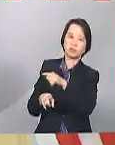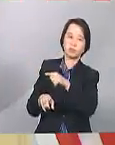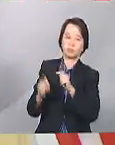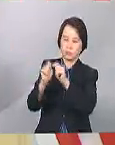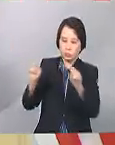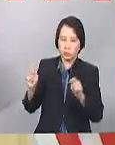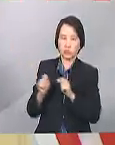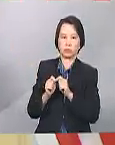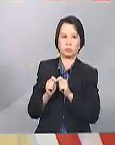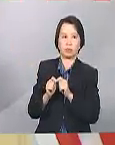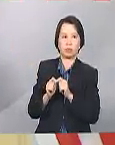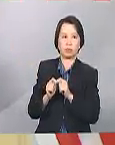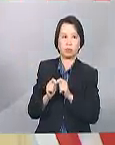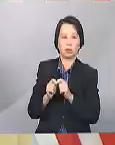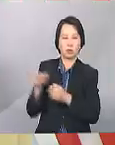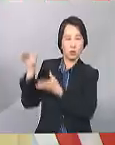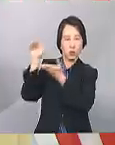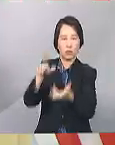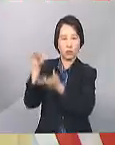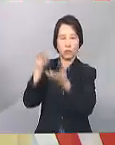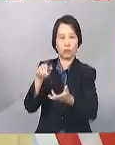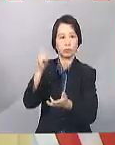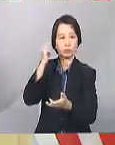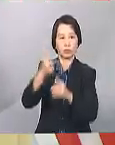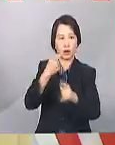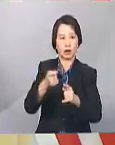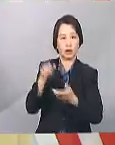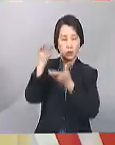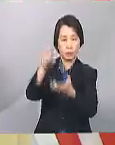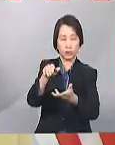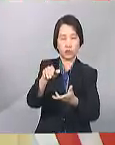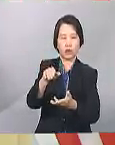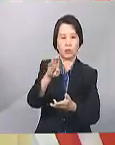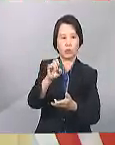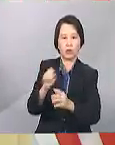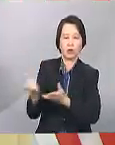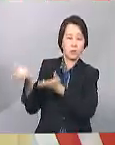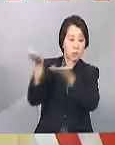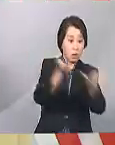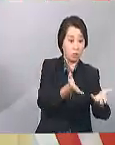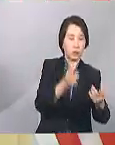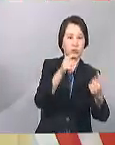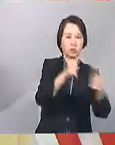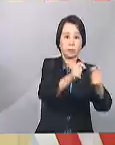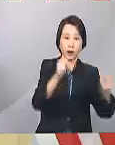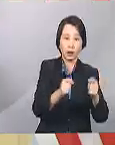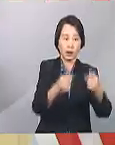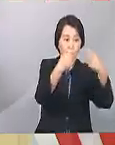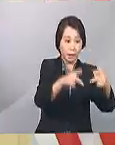tempat pemborong tadi daripada Pasar Borong membawa ke tempat lain. pasar itu